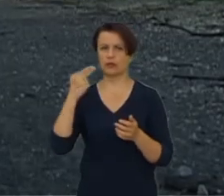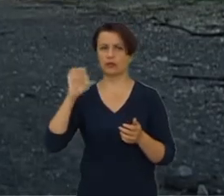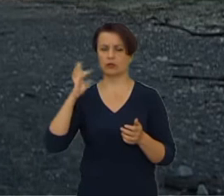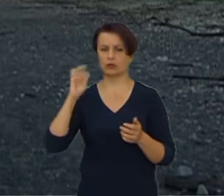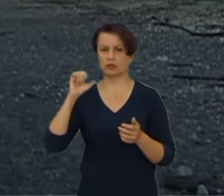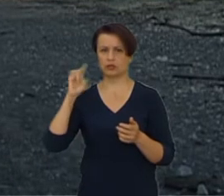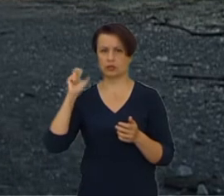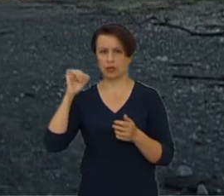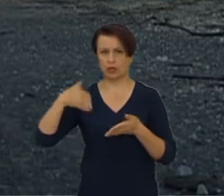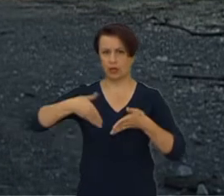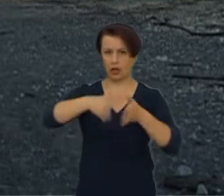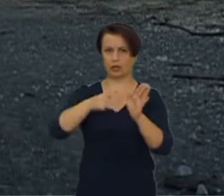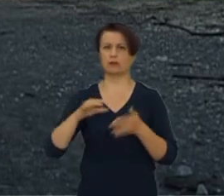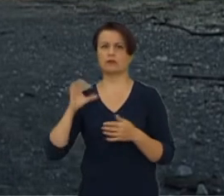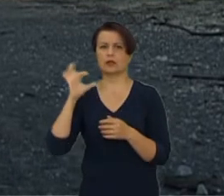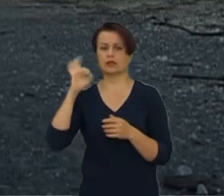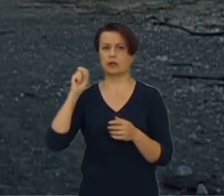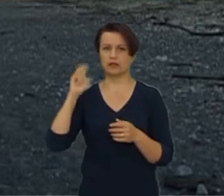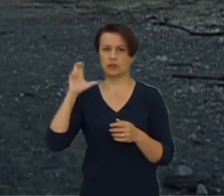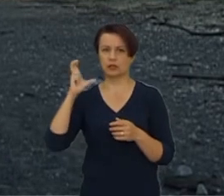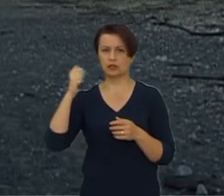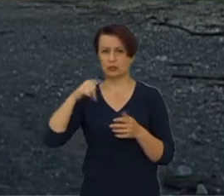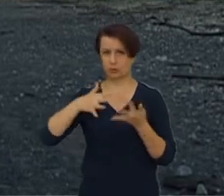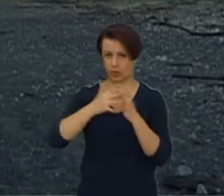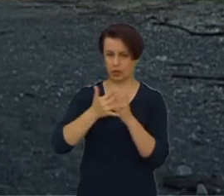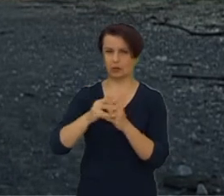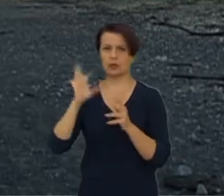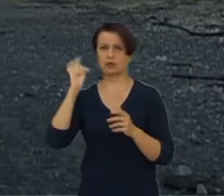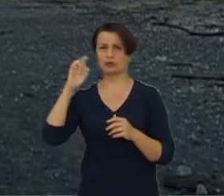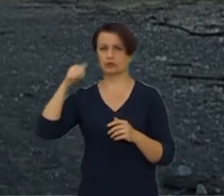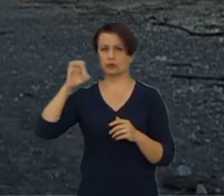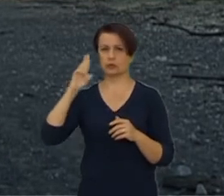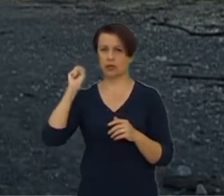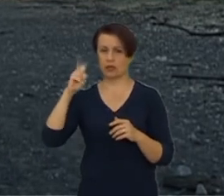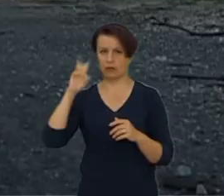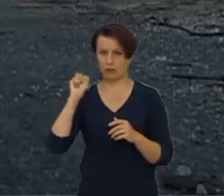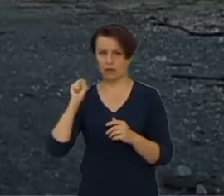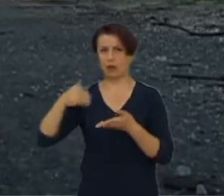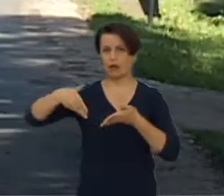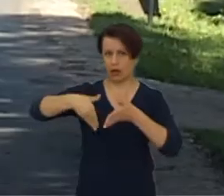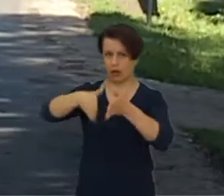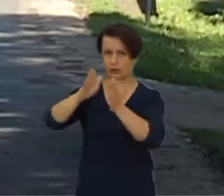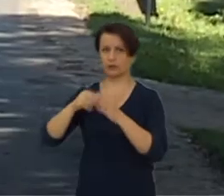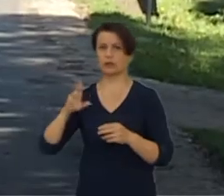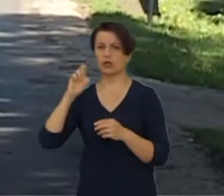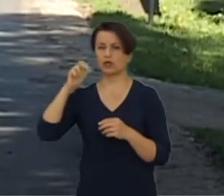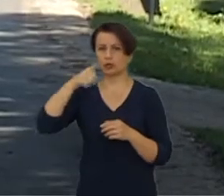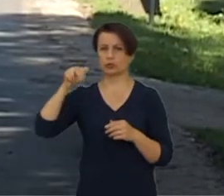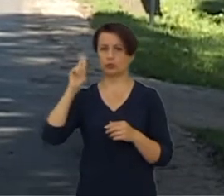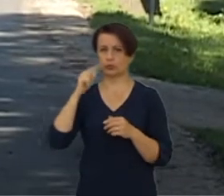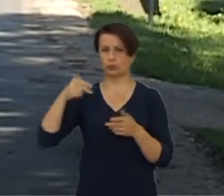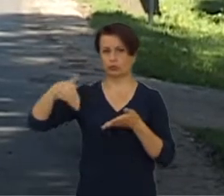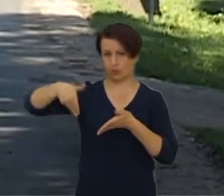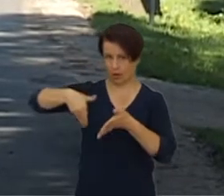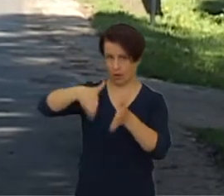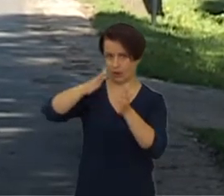gatvės, Skaisgirių Sakonos gatvės, Saviečių kaimo Liepų gatvės, Truskavos miestelio to paties pavadinimo gatvės, Rukų